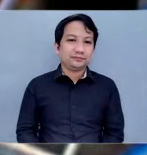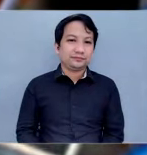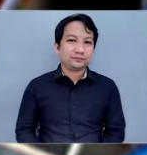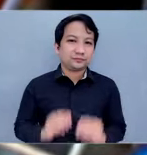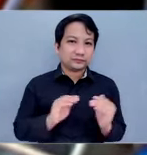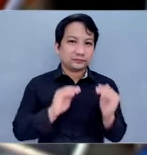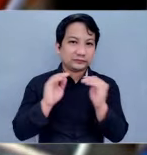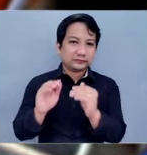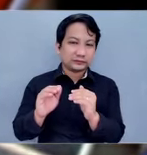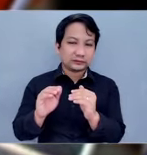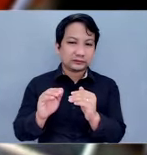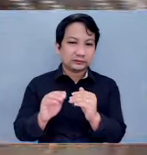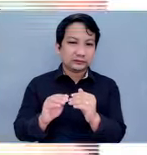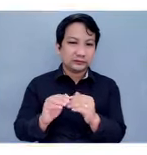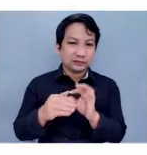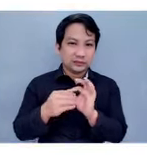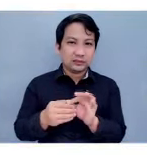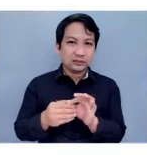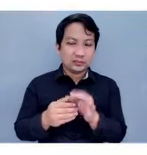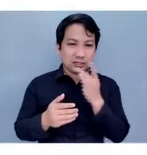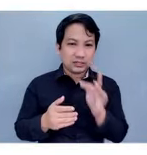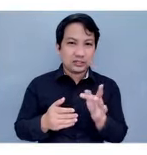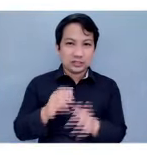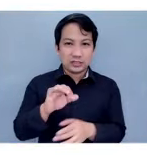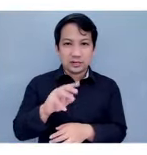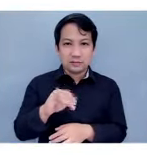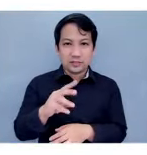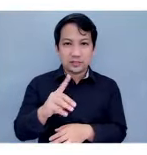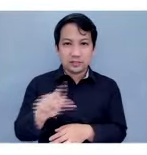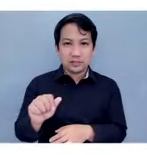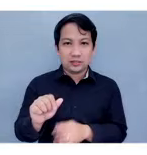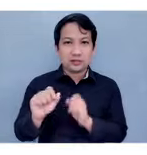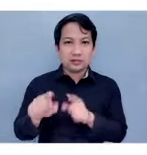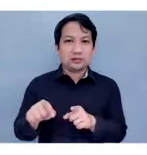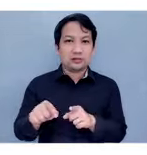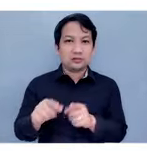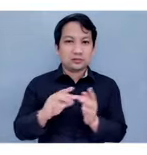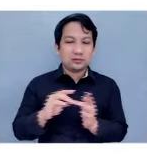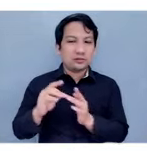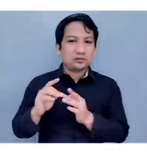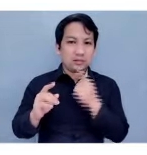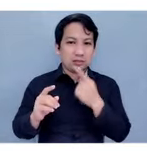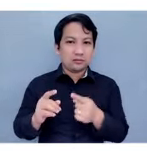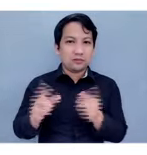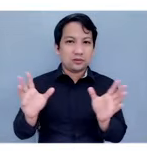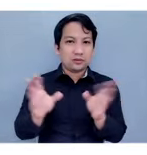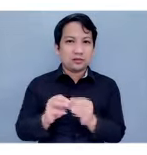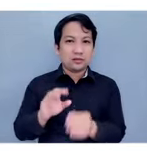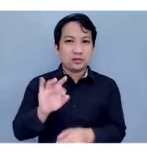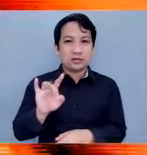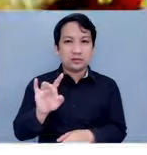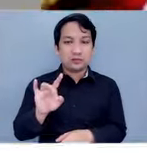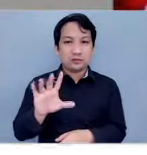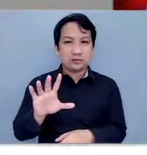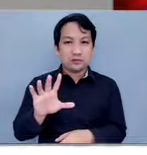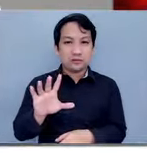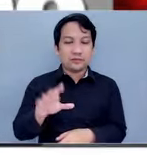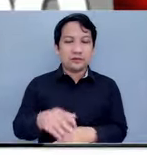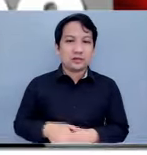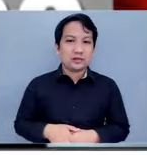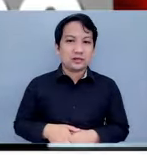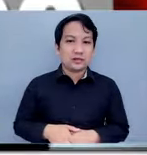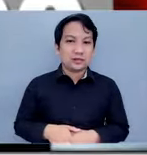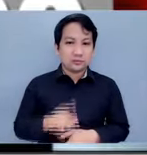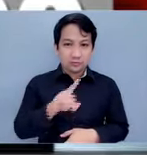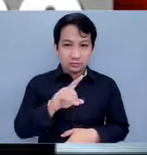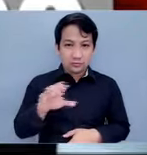OG version into flavored empanada. Mabenta sa kanila ang special empanada na nagkakahalaga ng 85 pesos. 100 pesos